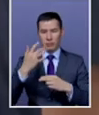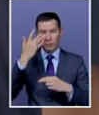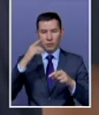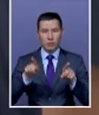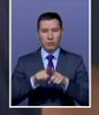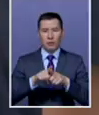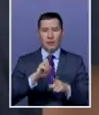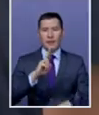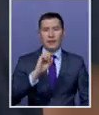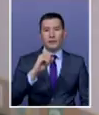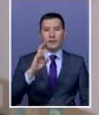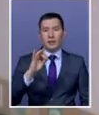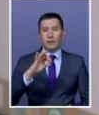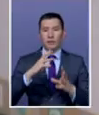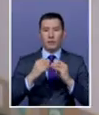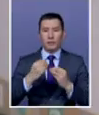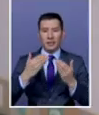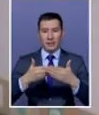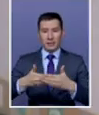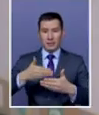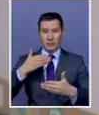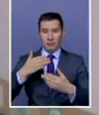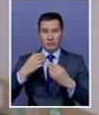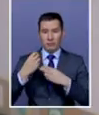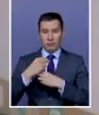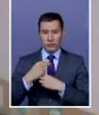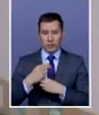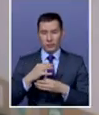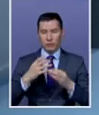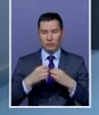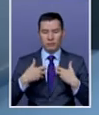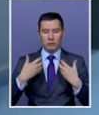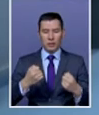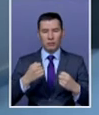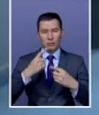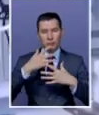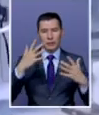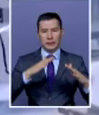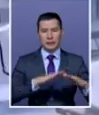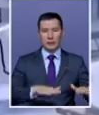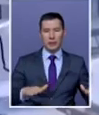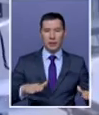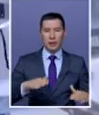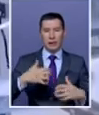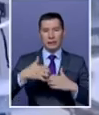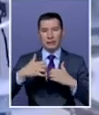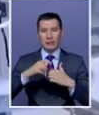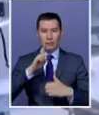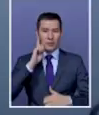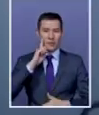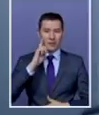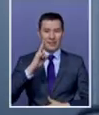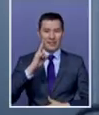синдрома приводит к выздоровлению ребенка. В основном эта болезнь распространена у детей раннего возраста. А вот у подростков врачи диагностируют